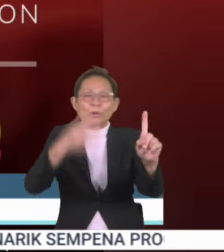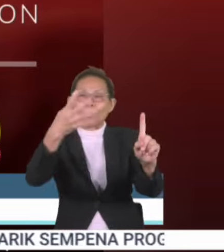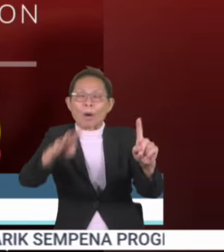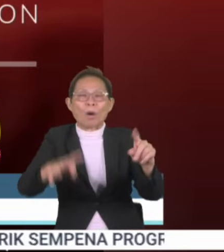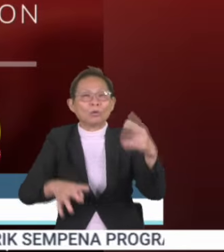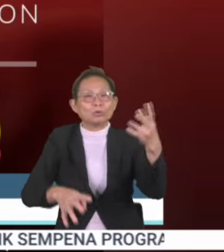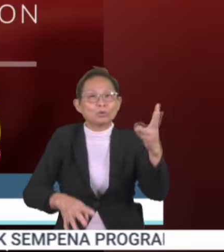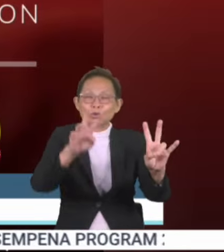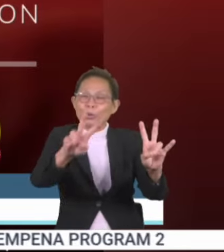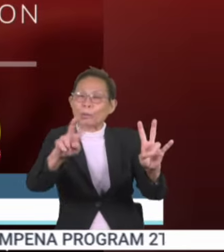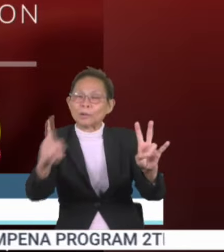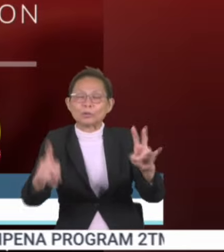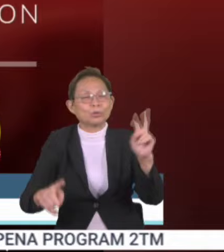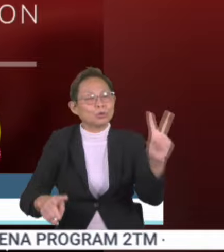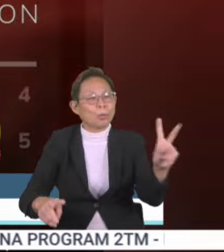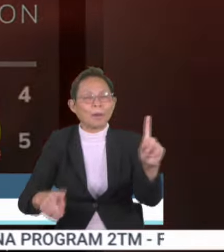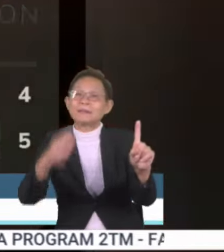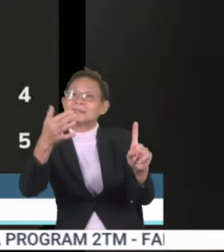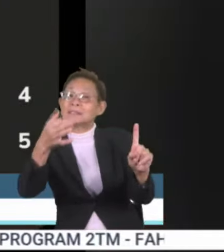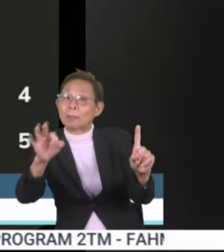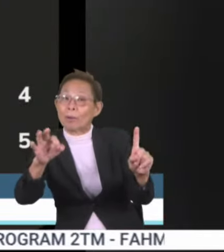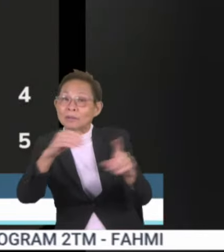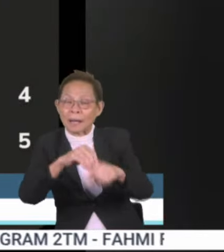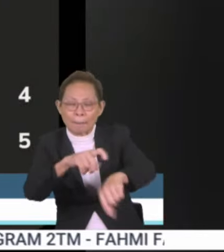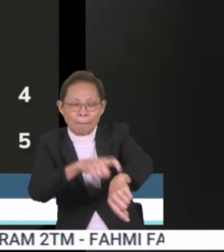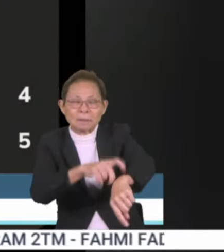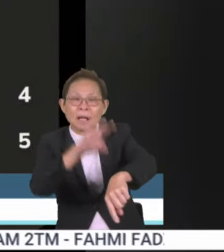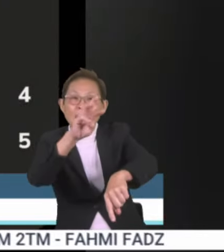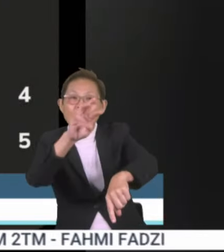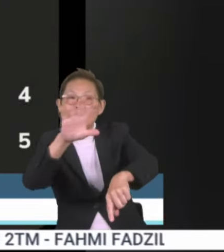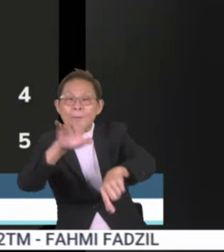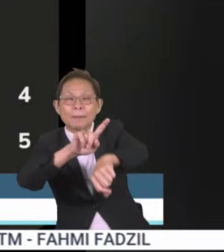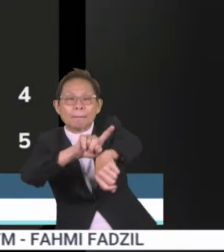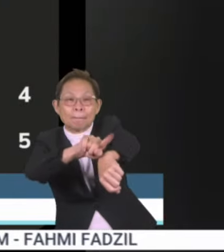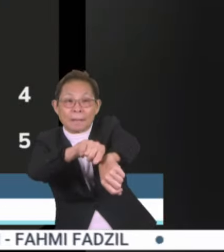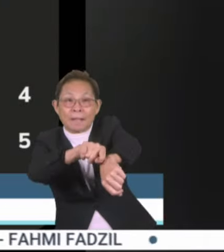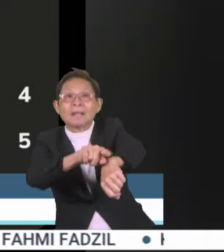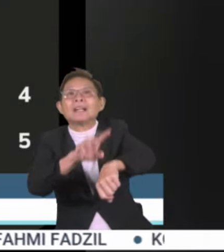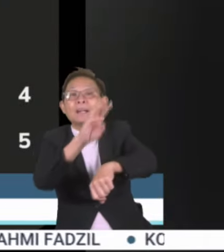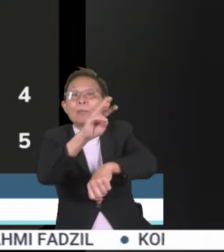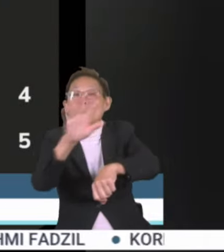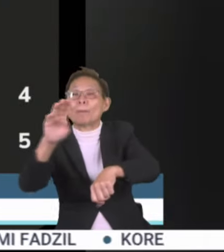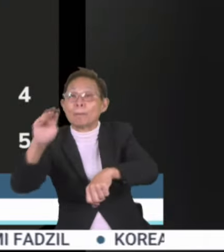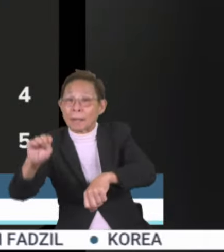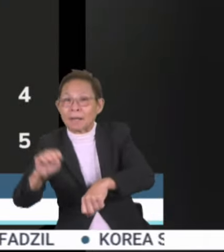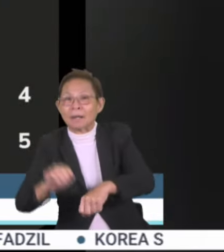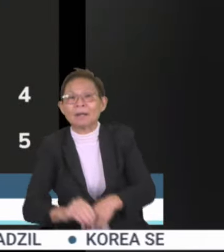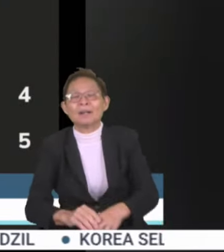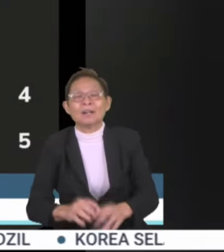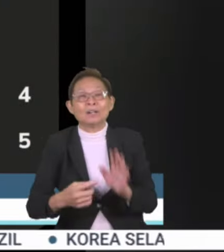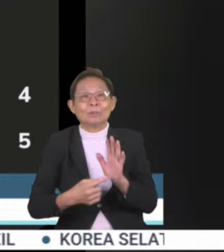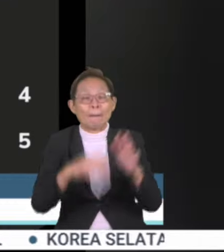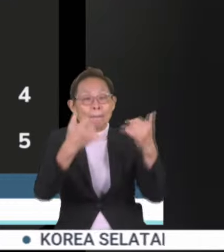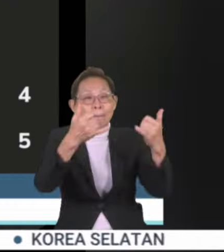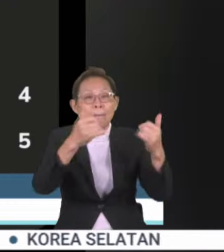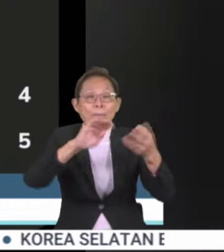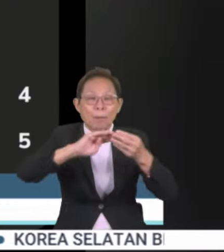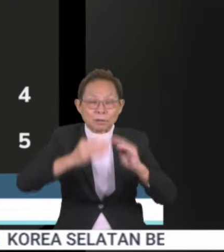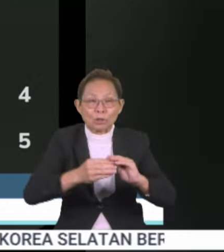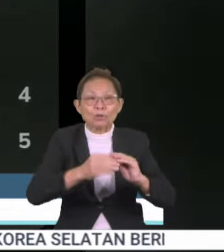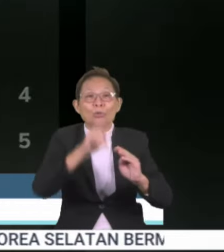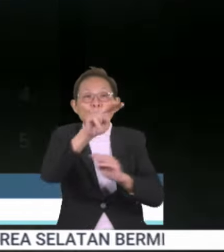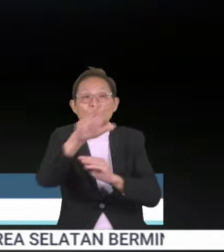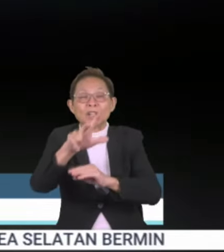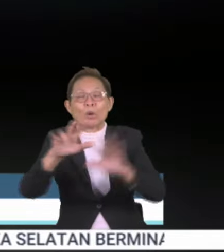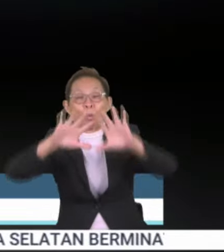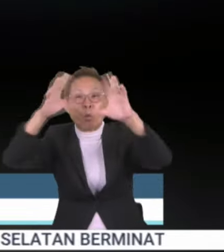21-14, 17-21, 21-19 dalam tempoh 65 minit. Kejayaan itu menyaksikan pasangan nombor 23 dunia